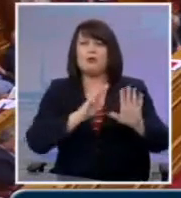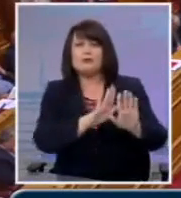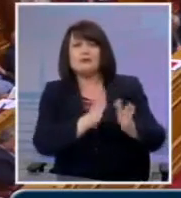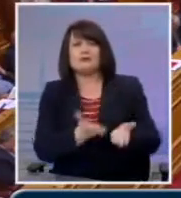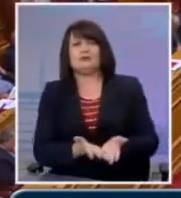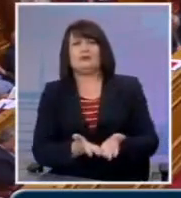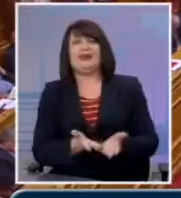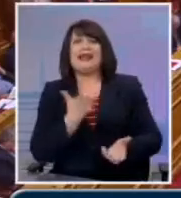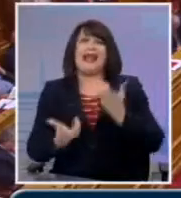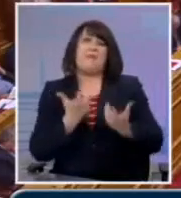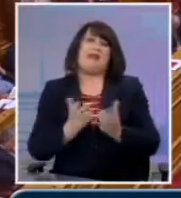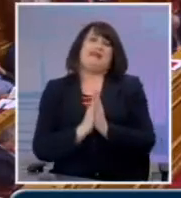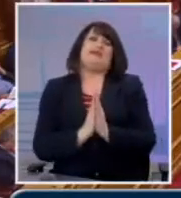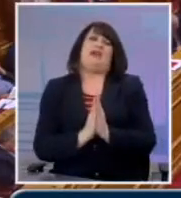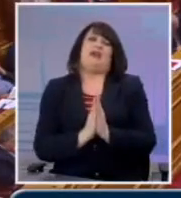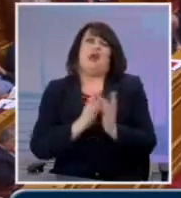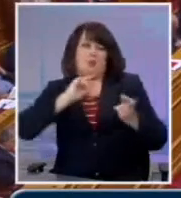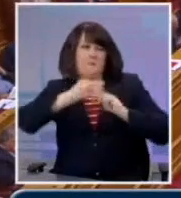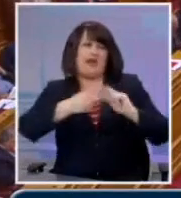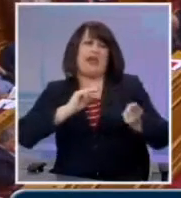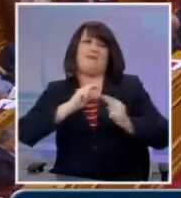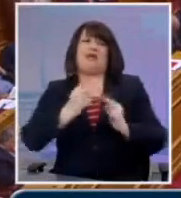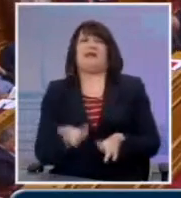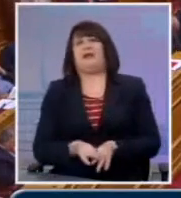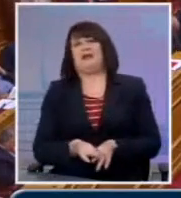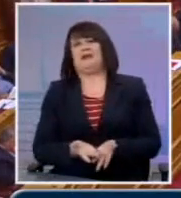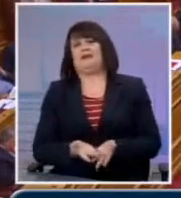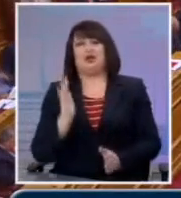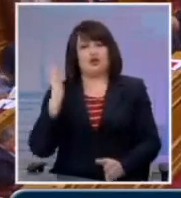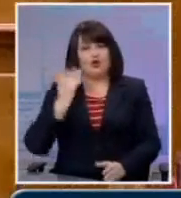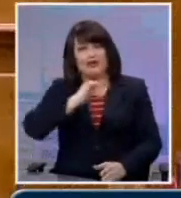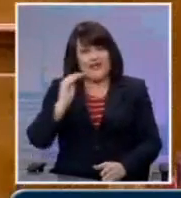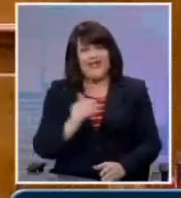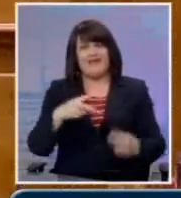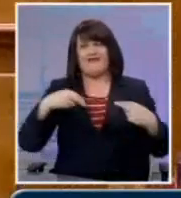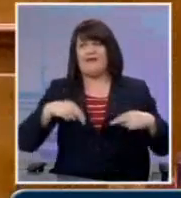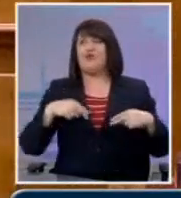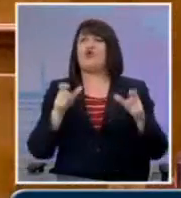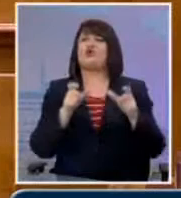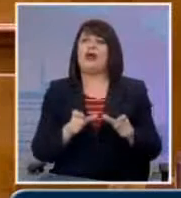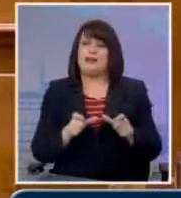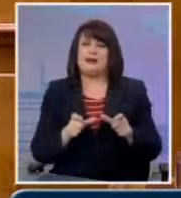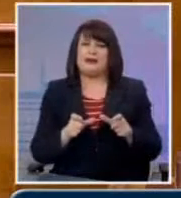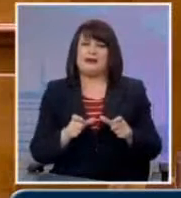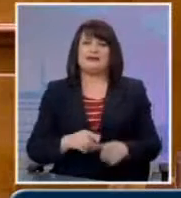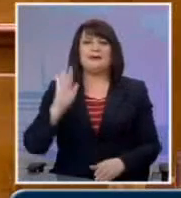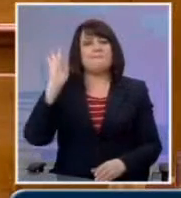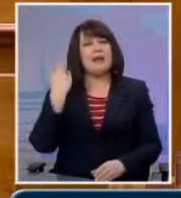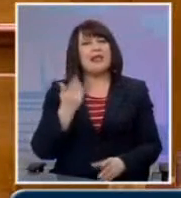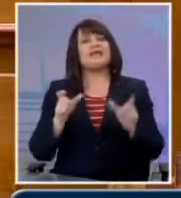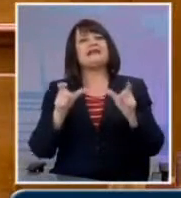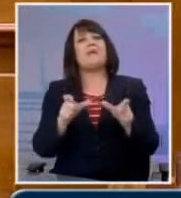δημοσίου. Και εσείς, κύριε Καμένο, μην απευθύνεστε. Όπου σαν υφυπουργός Εθνικής Άμυνας μεταγράψατε σε ΧΕΠ παλιές αμυντικές